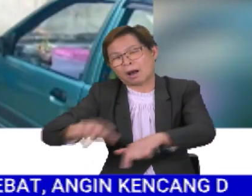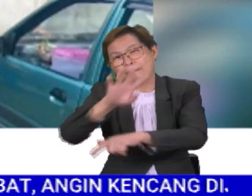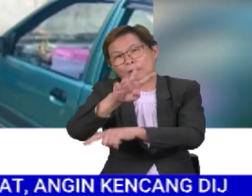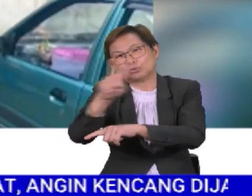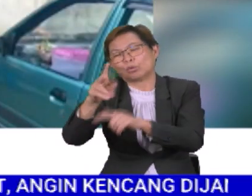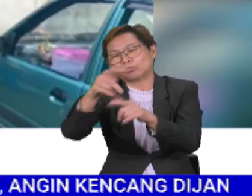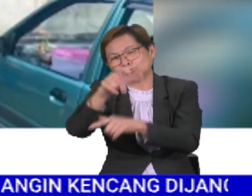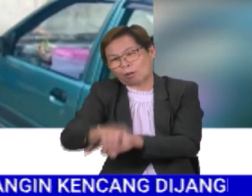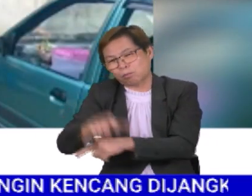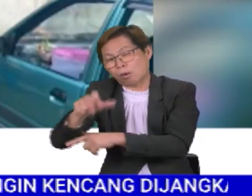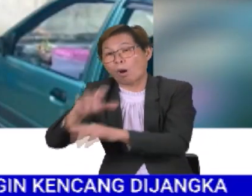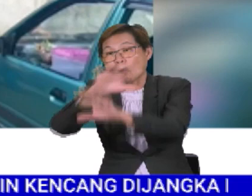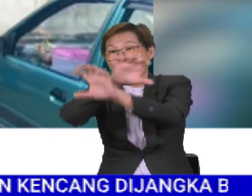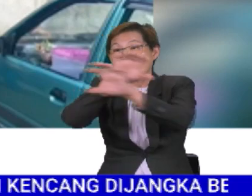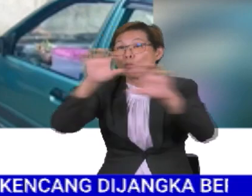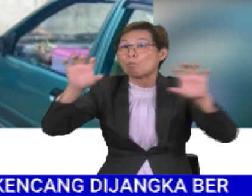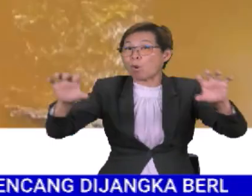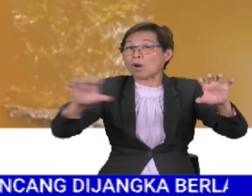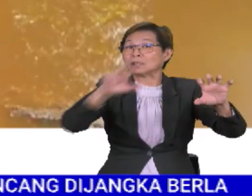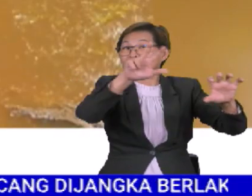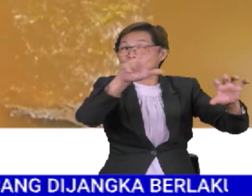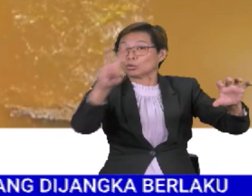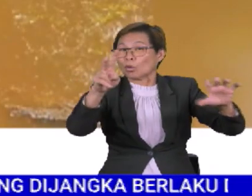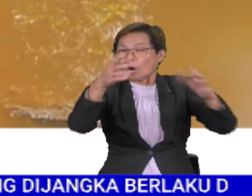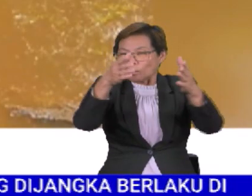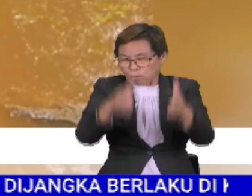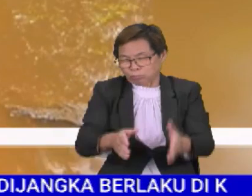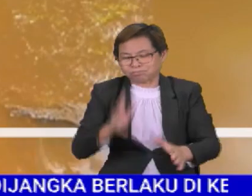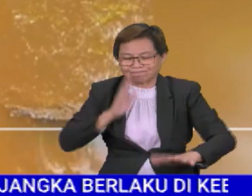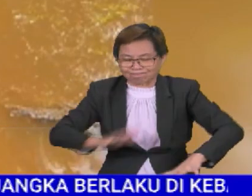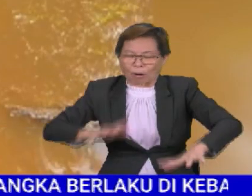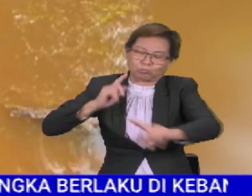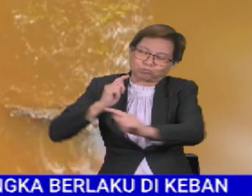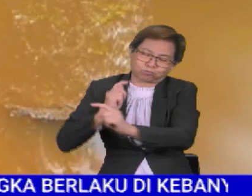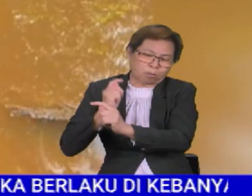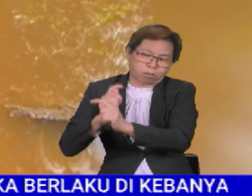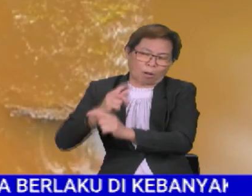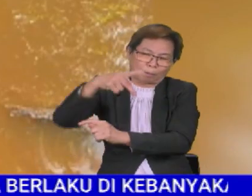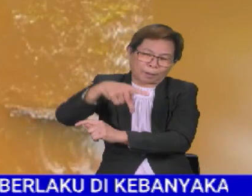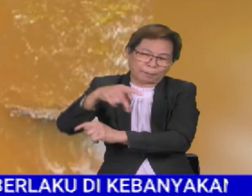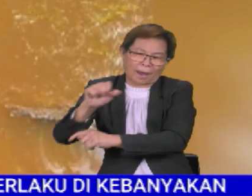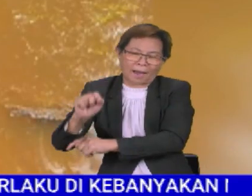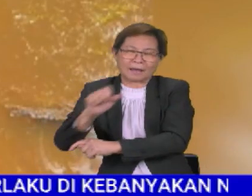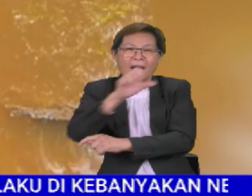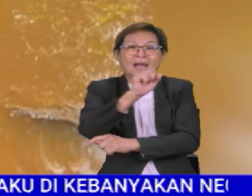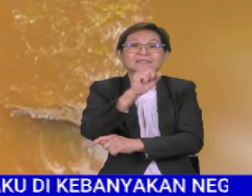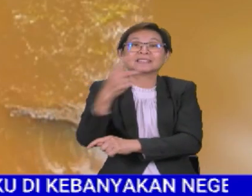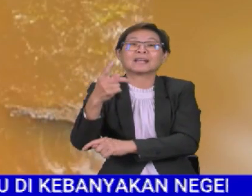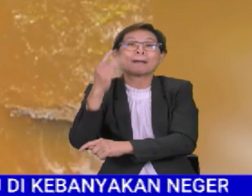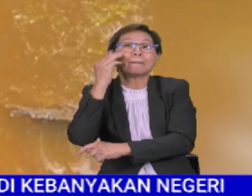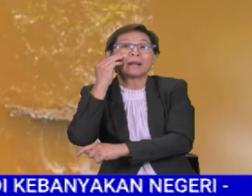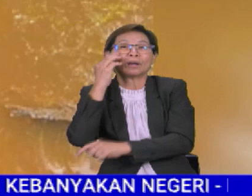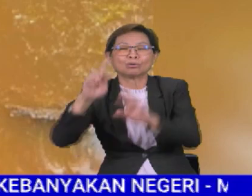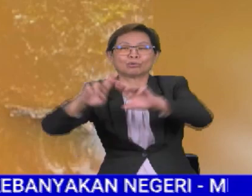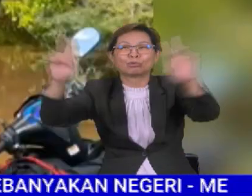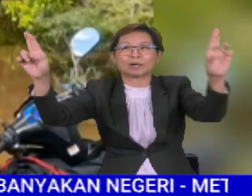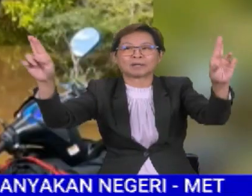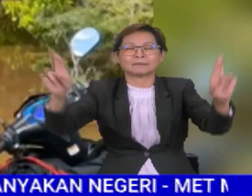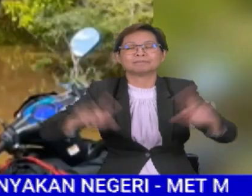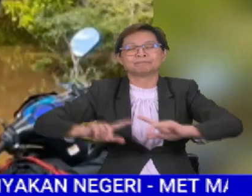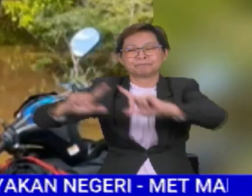di Pontianak 32 penduduk terjelas kekal ditempatkan di ppssp Melayu Raya